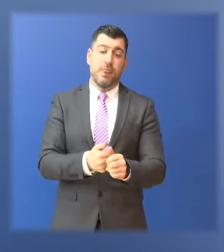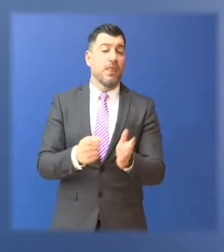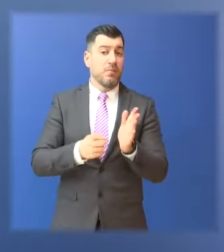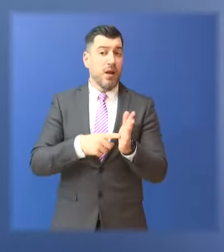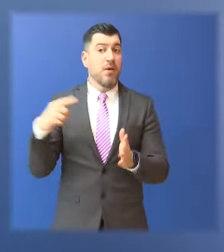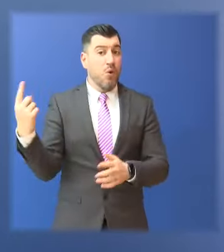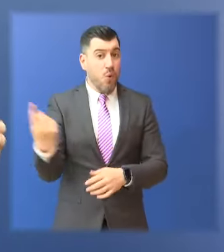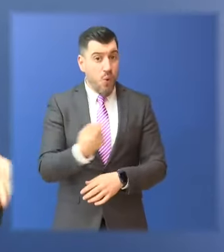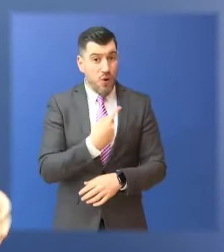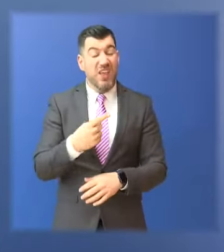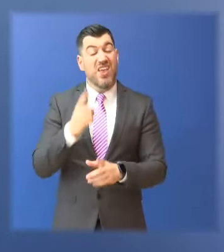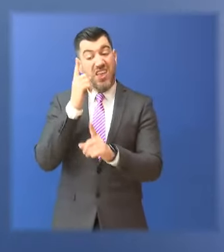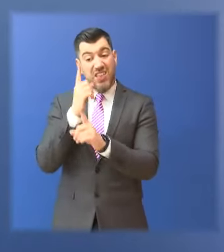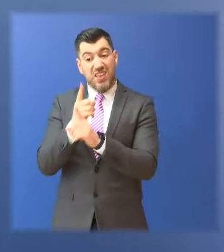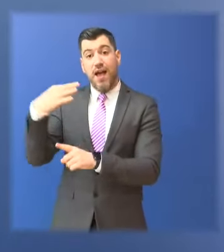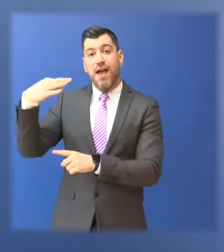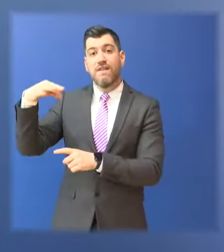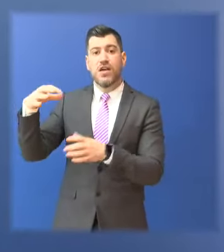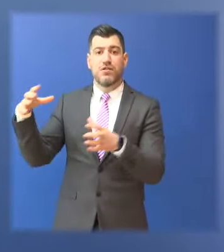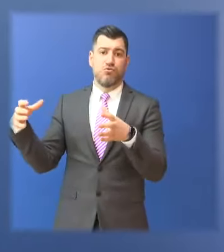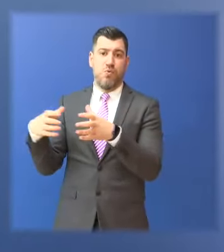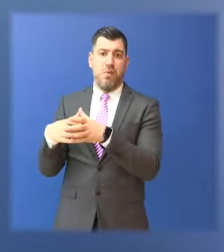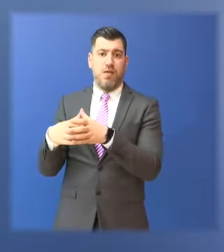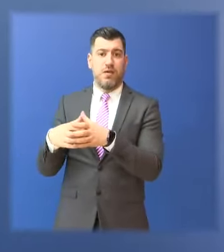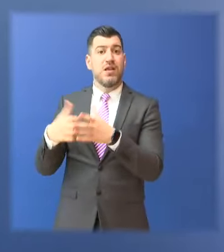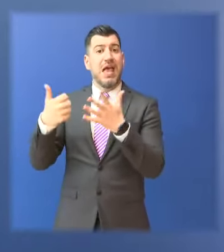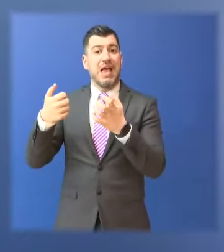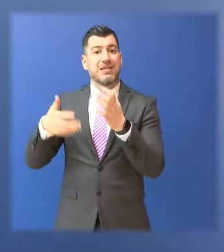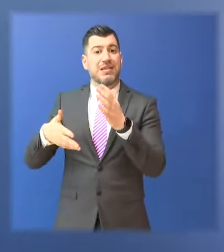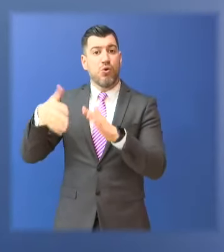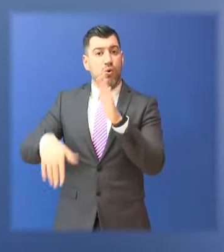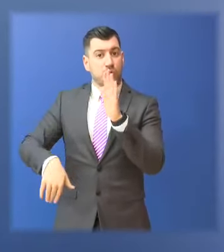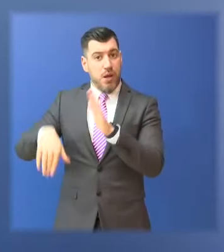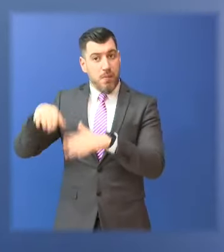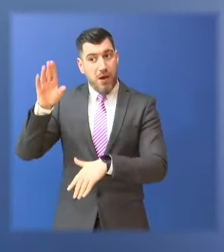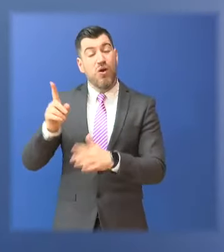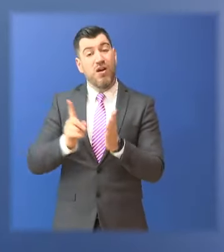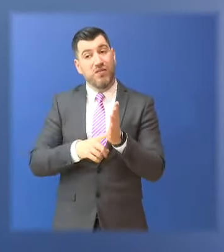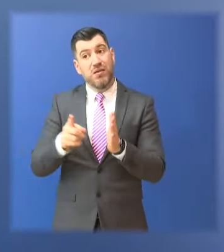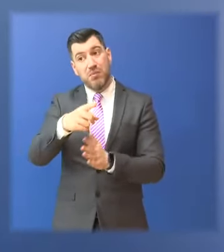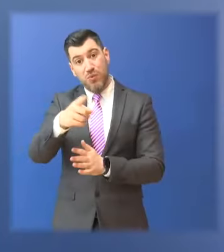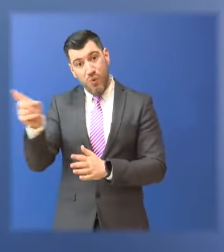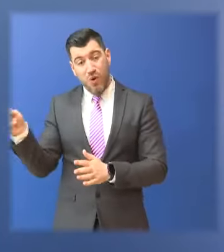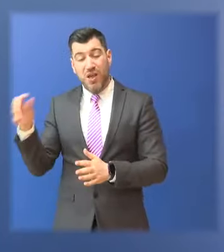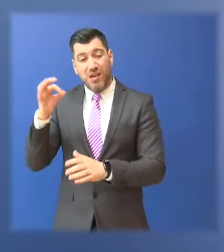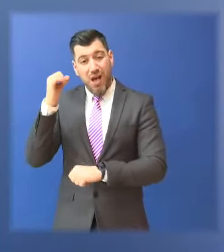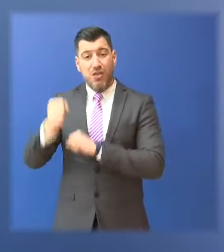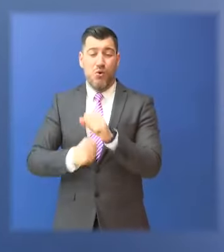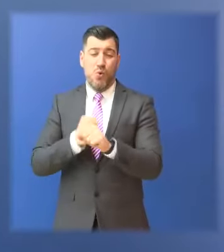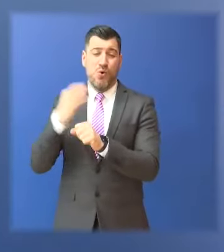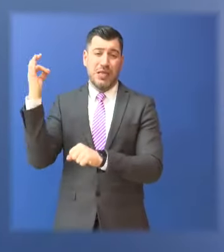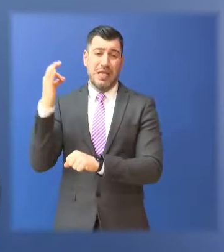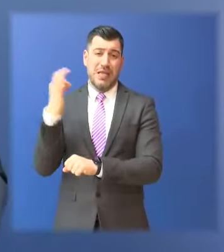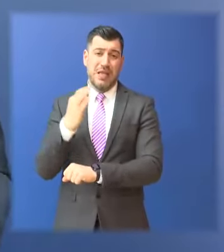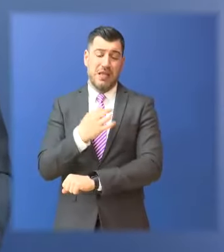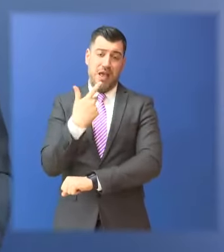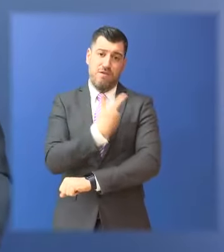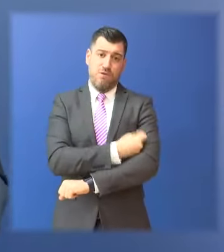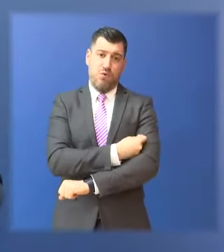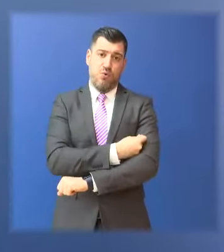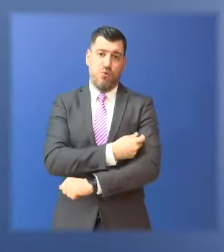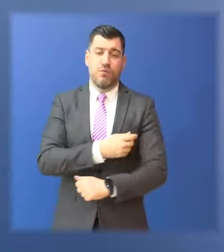εμβόλιο, ειδικά όσοι οι συμπολίτες μας είναι άνω των 60 ετών και ανήκουν σε ευπαθείς ομάδες. Έλατε.